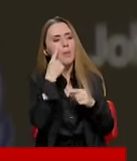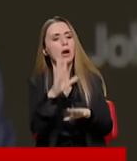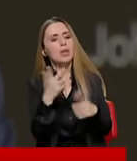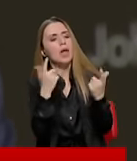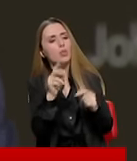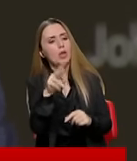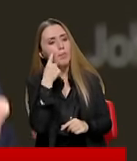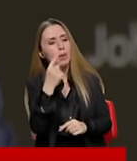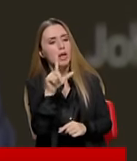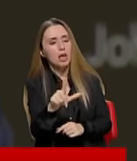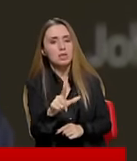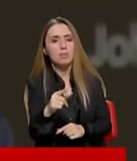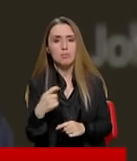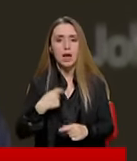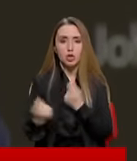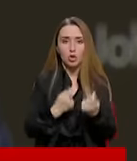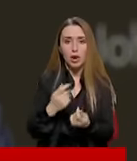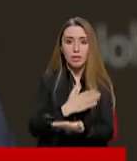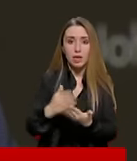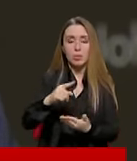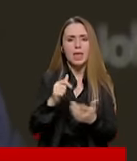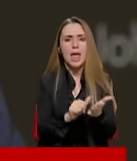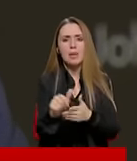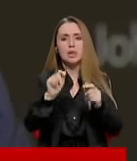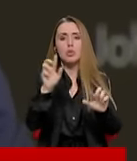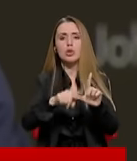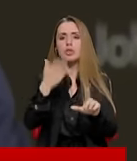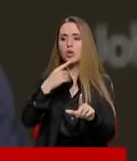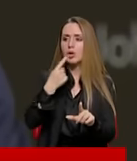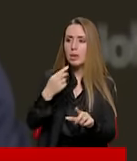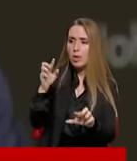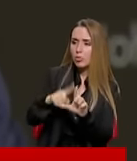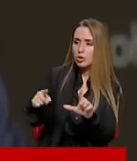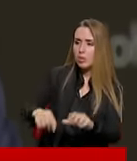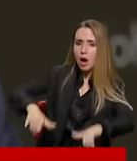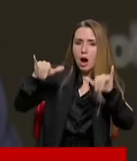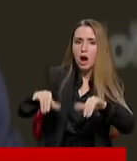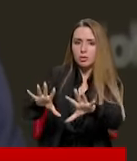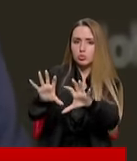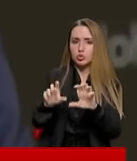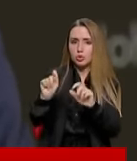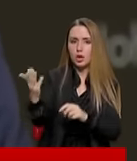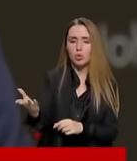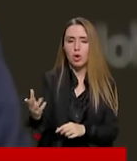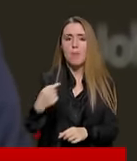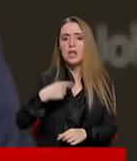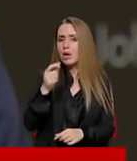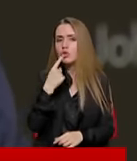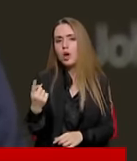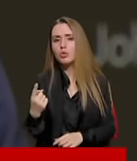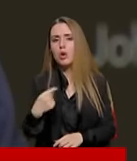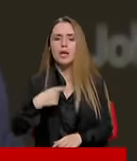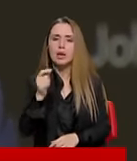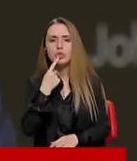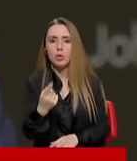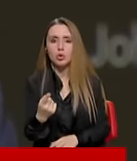Ben görevdeyim bunların hepsini yapıyorum sonra projesi yok deyip benim projelerimi aynen taklit edip ben de yapacağım ben